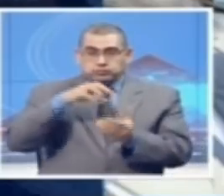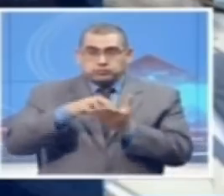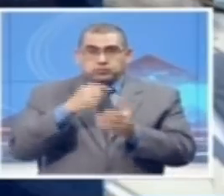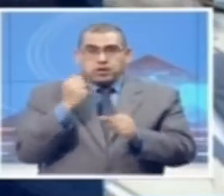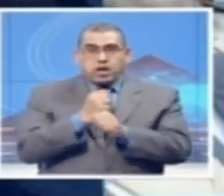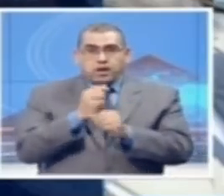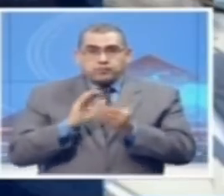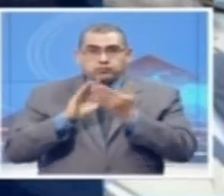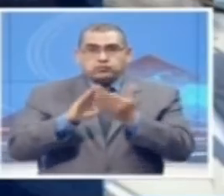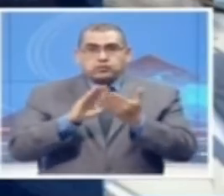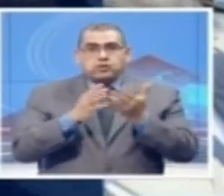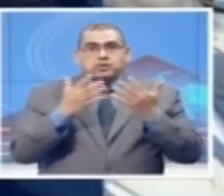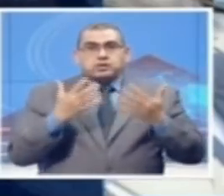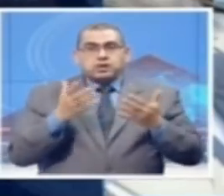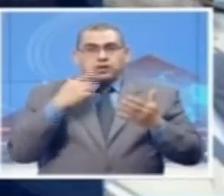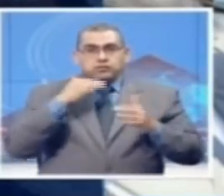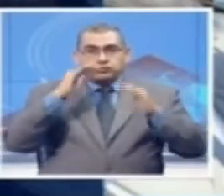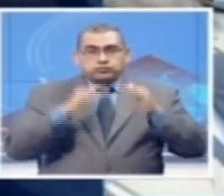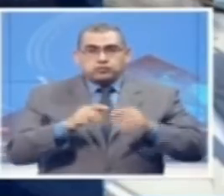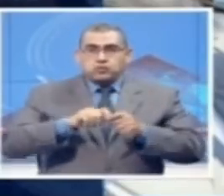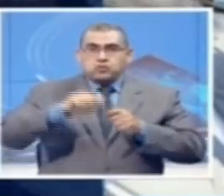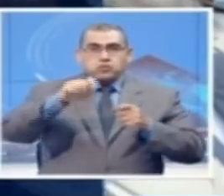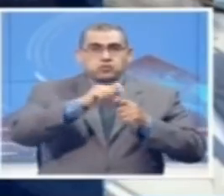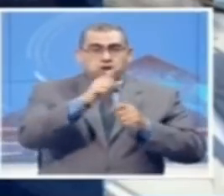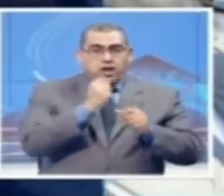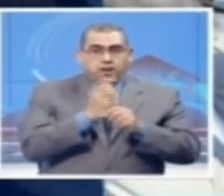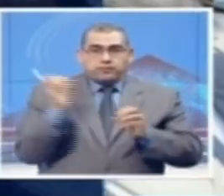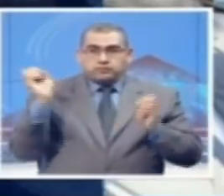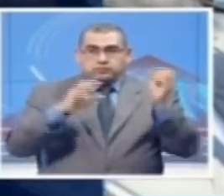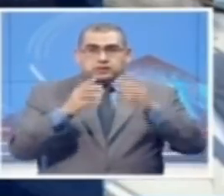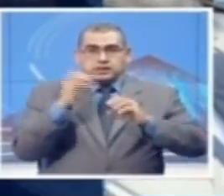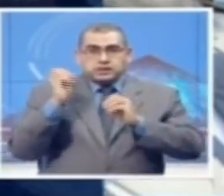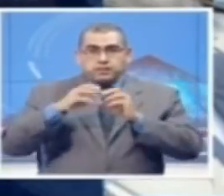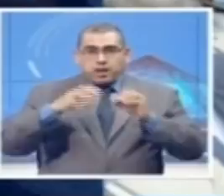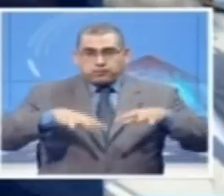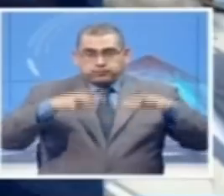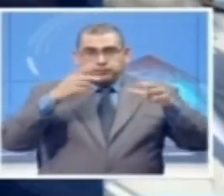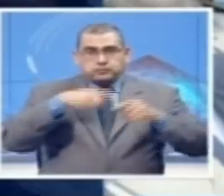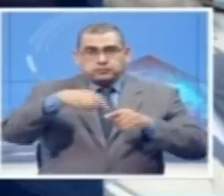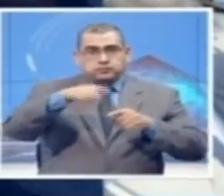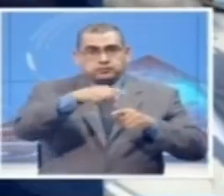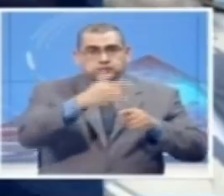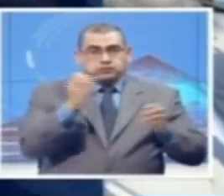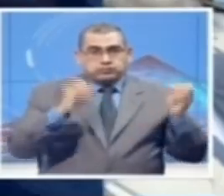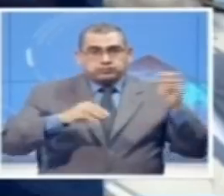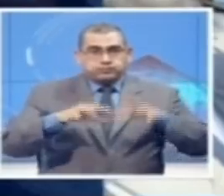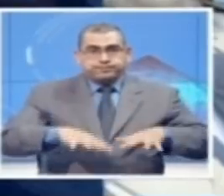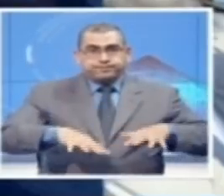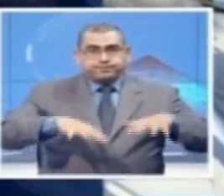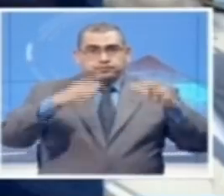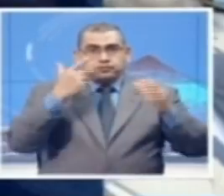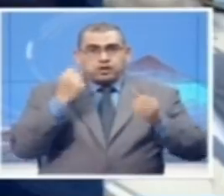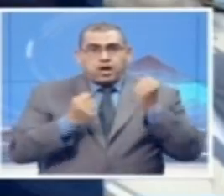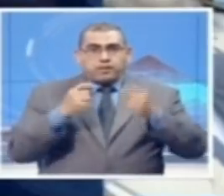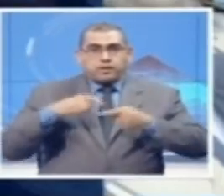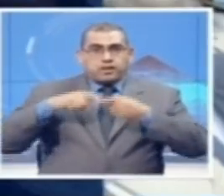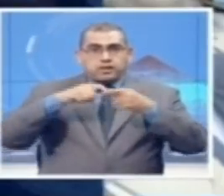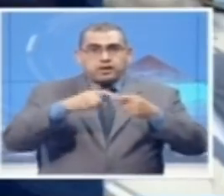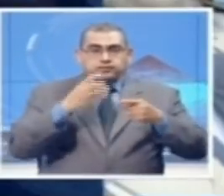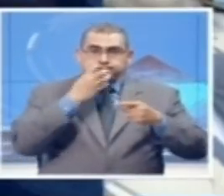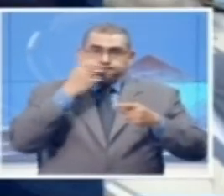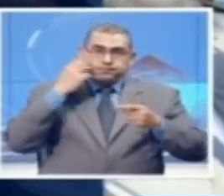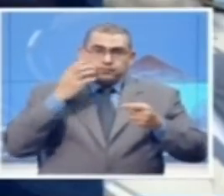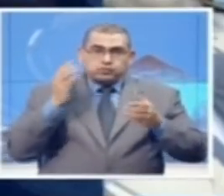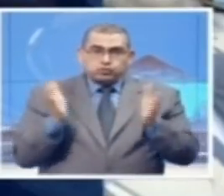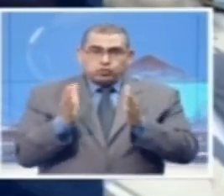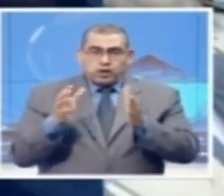سوف تسهم في تسهيل وخفض المسافات لعمليات الجمع والنقل للمخلفات، حيث سيتم الاستعانة بسيارات ذات حمولة